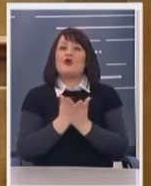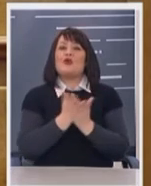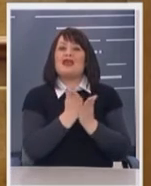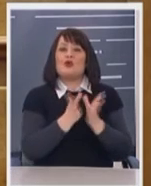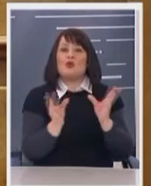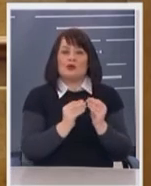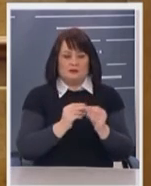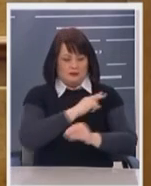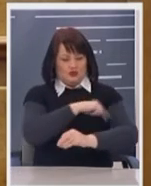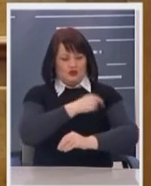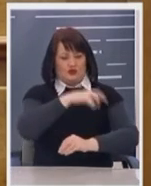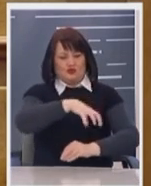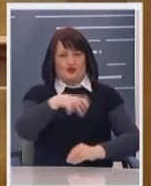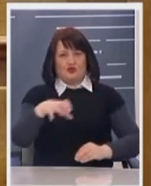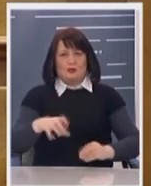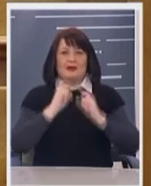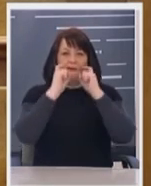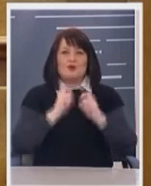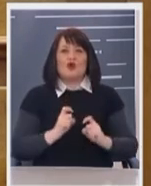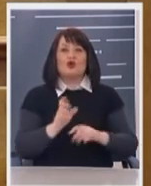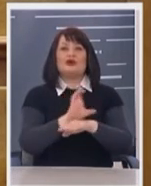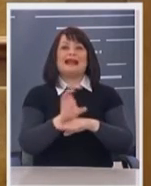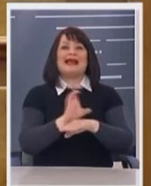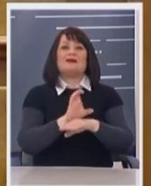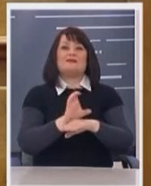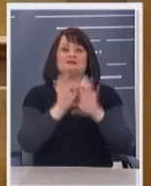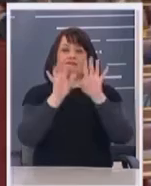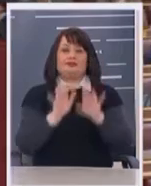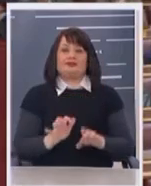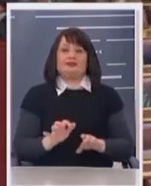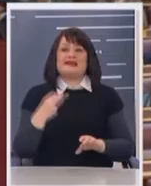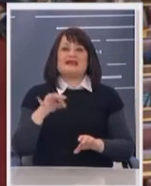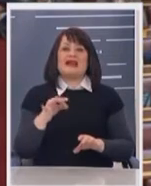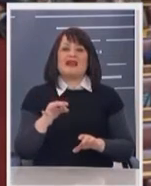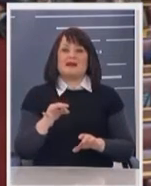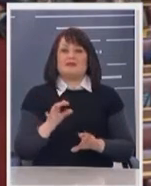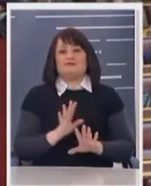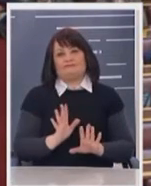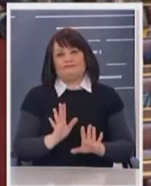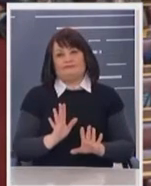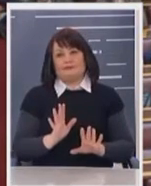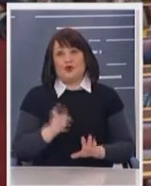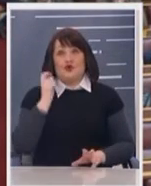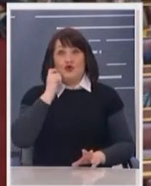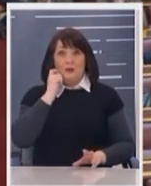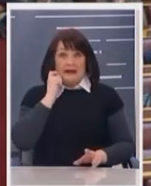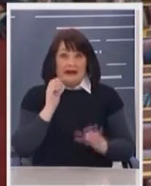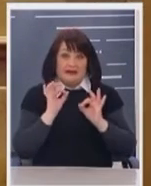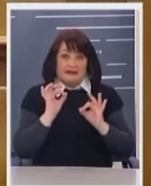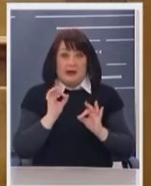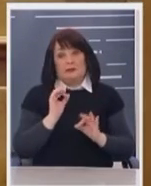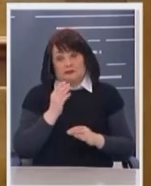νοσοκομείου θα αναρτάται υποχρεωτικά στην ιστοσελίδα. ασφαλώς χωρίς να δημοσιοποιούνται τα ονόματα των ασθενών.